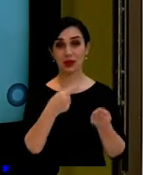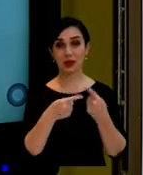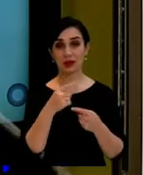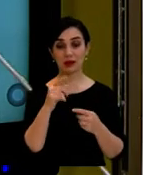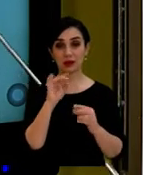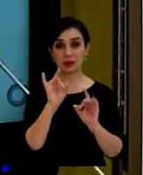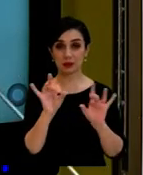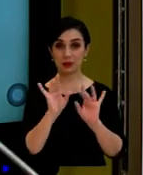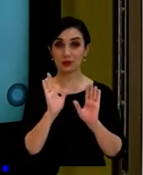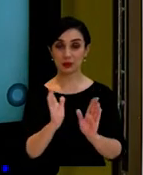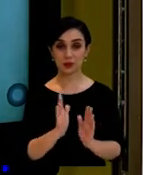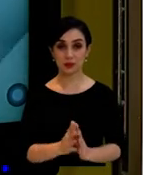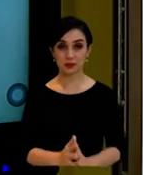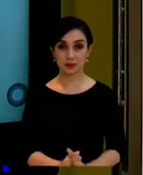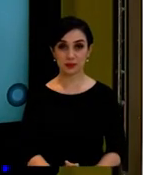qaytamiz.